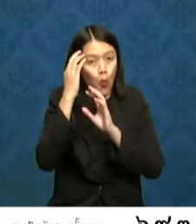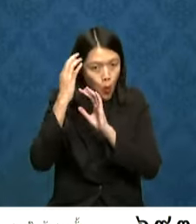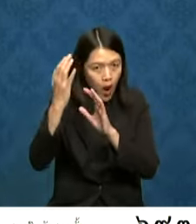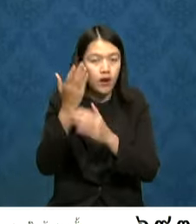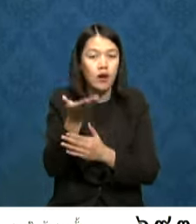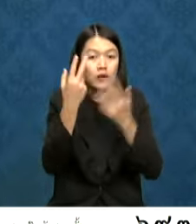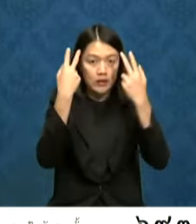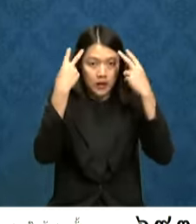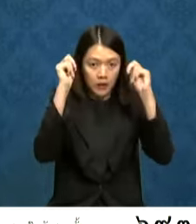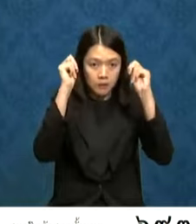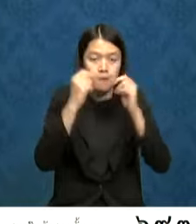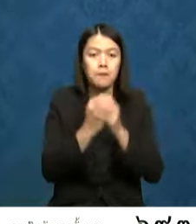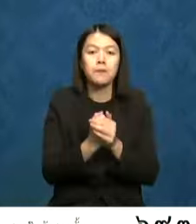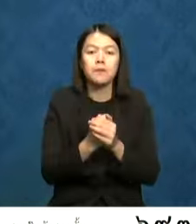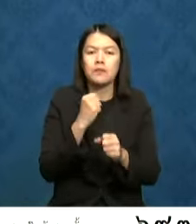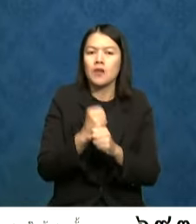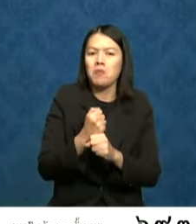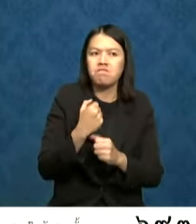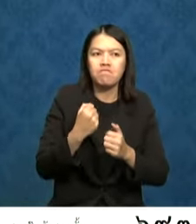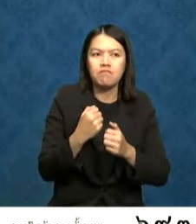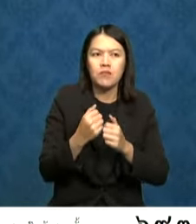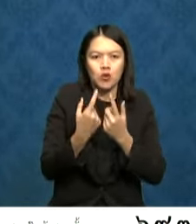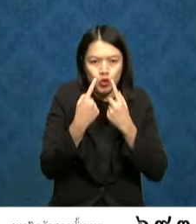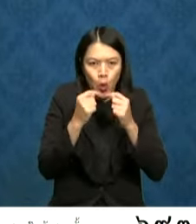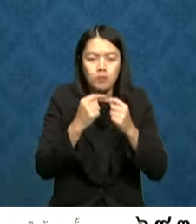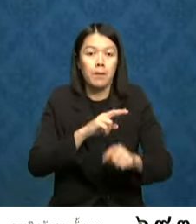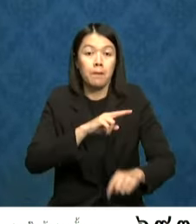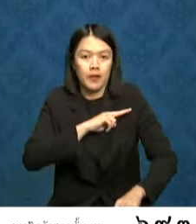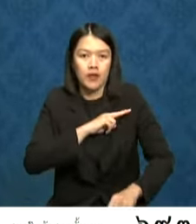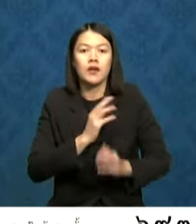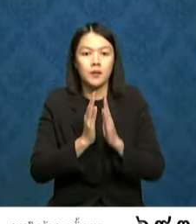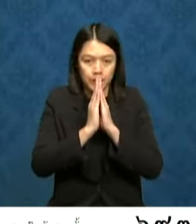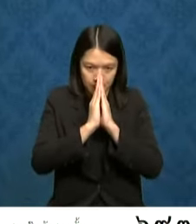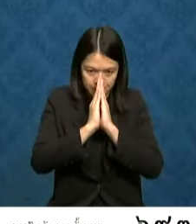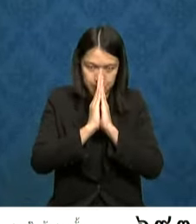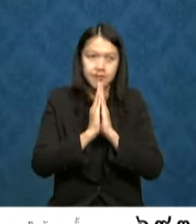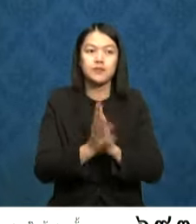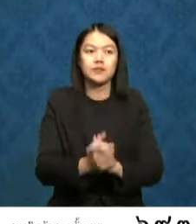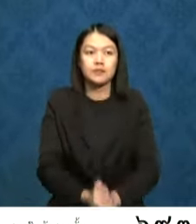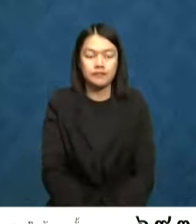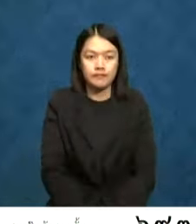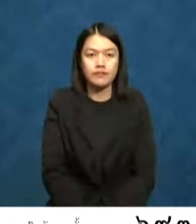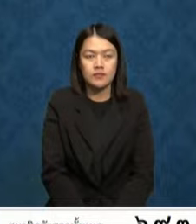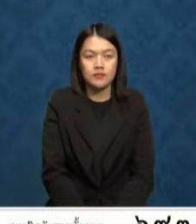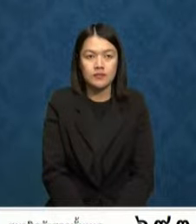ยิ่งว่านายกรัฐมนตรีจะเป็นผู้ที่ลุกขึ้นมาตอบคำถามนี้ด้วยตัวเองค่ะขอบพระคุณค่ะท่านประธาน